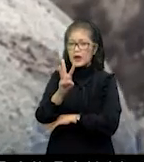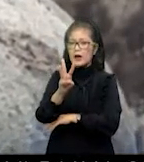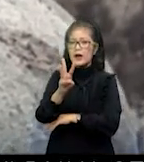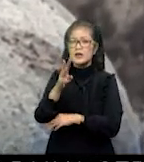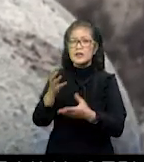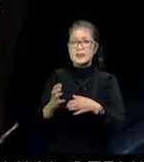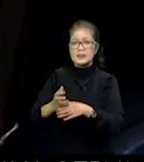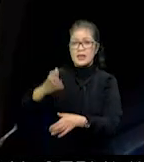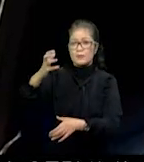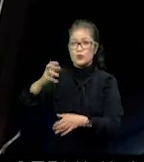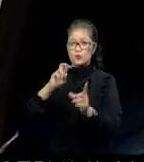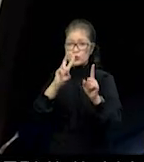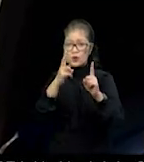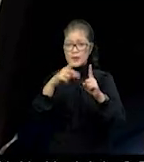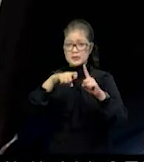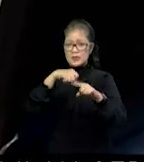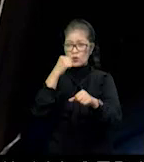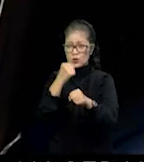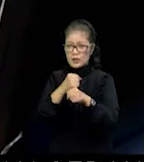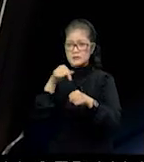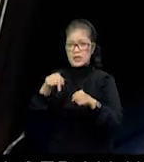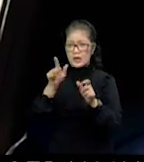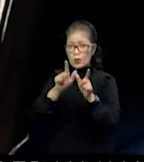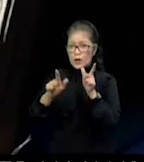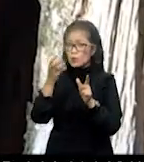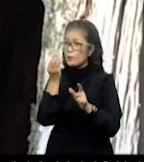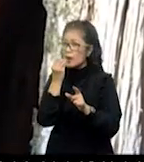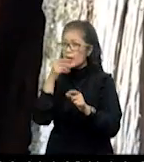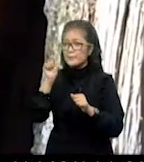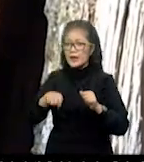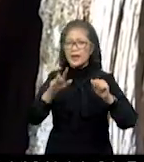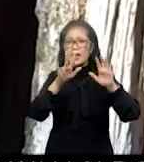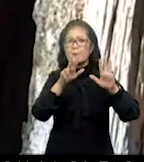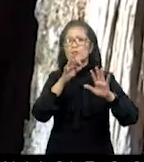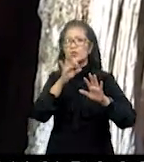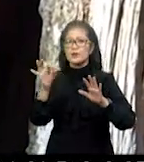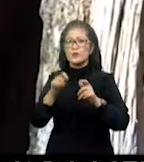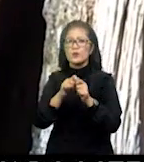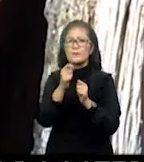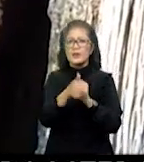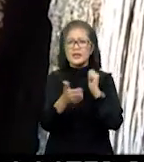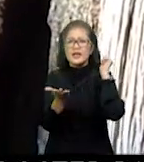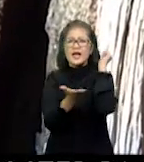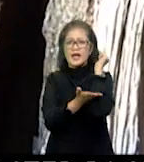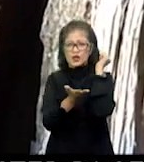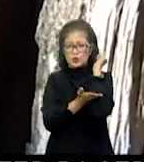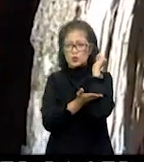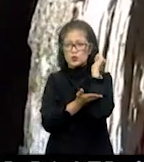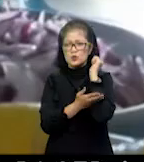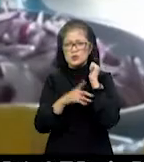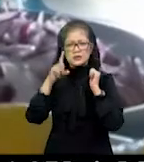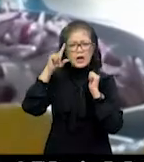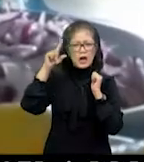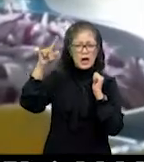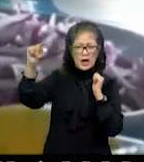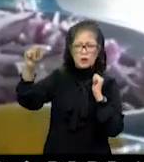kg. Sekarang, warung makan ini hanya menghabiskan Rp80.000 untuk membeli kayu bakar. Jauh lebih irit jika